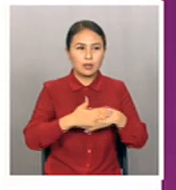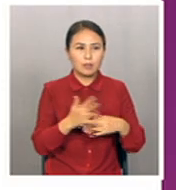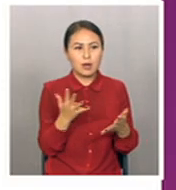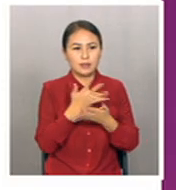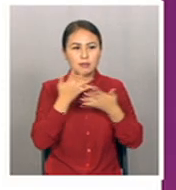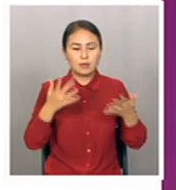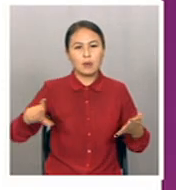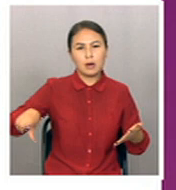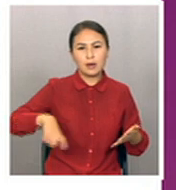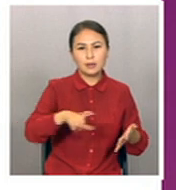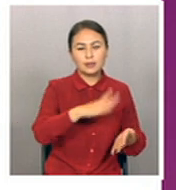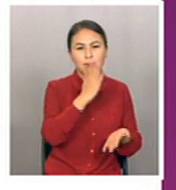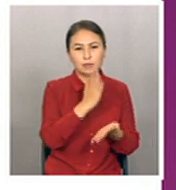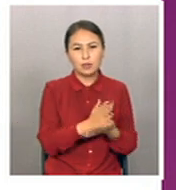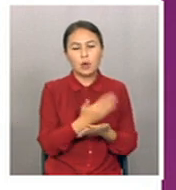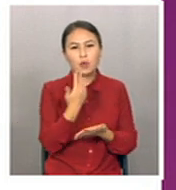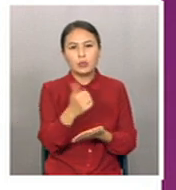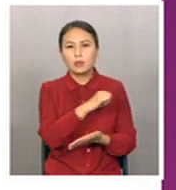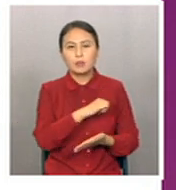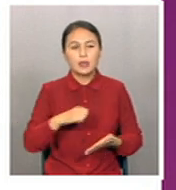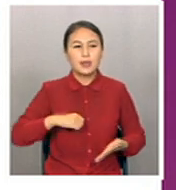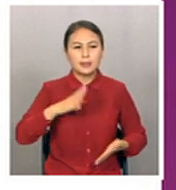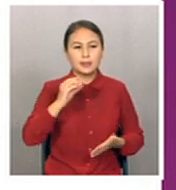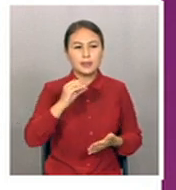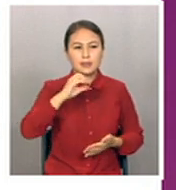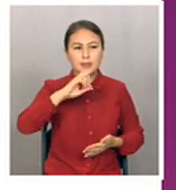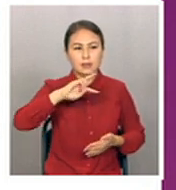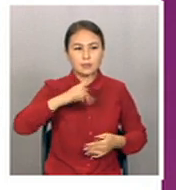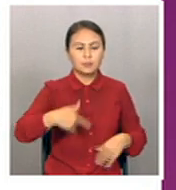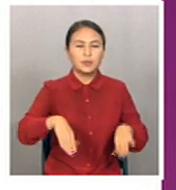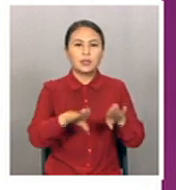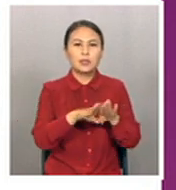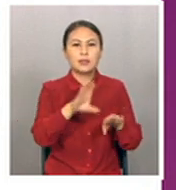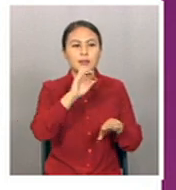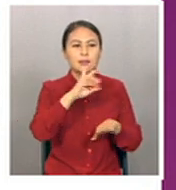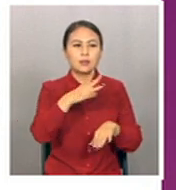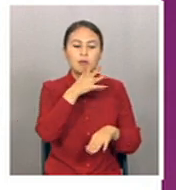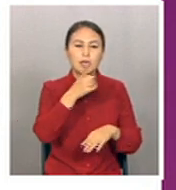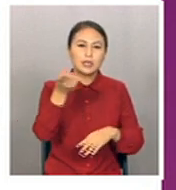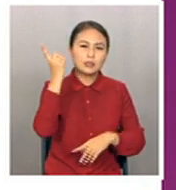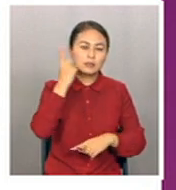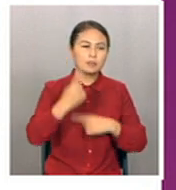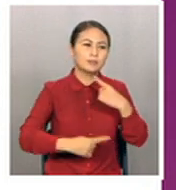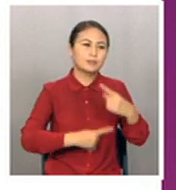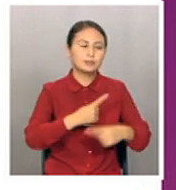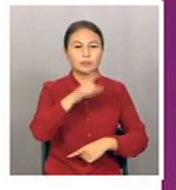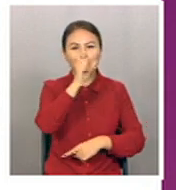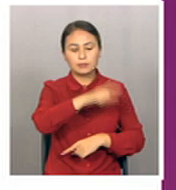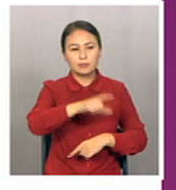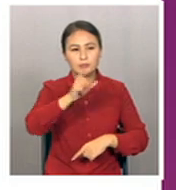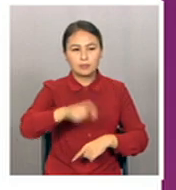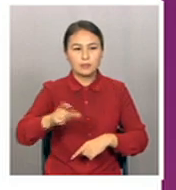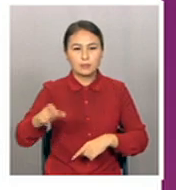аға деген. Соның бірі Есіл өзені. Есіл өзені ежелден ақ